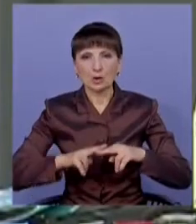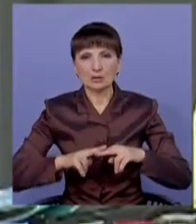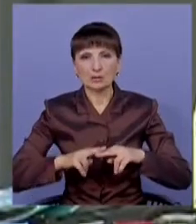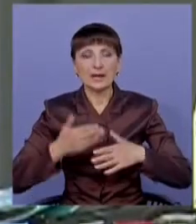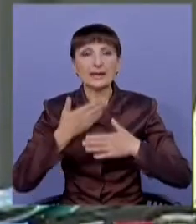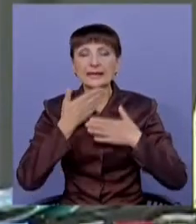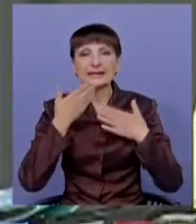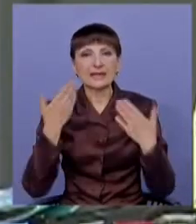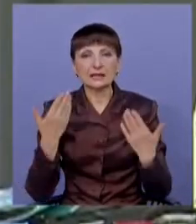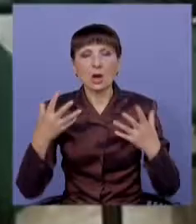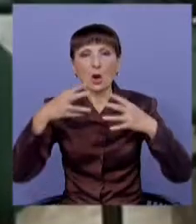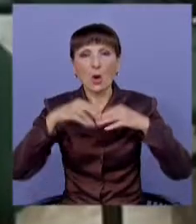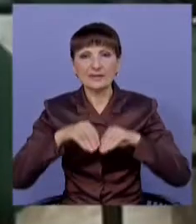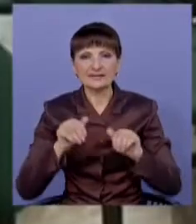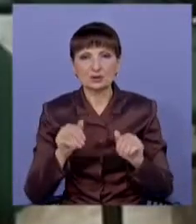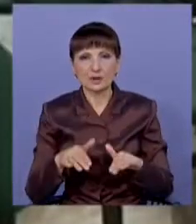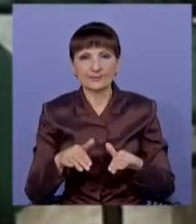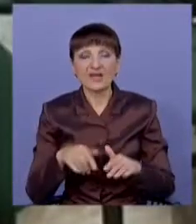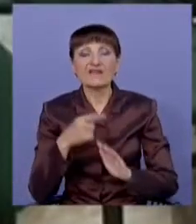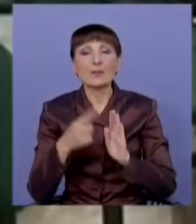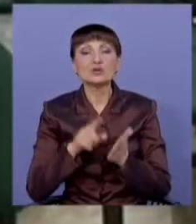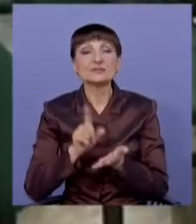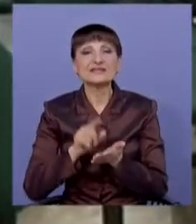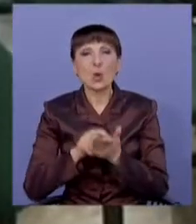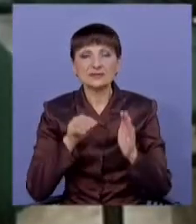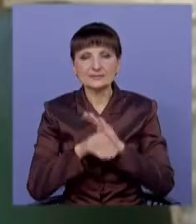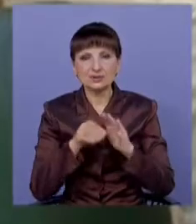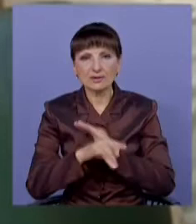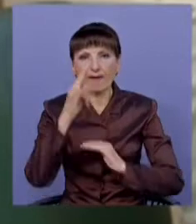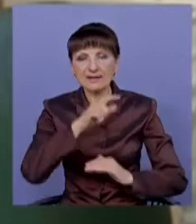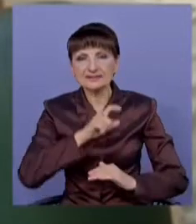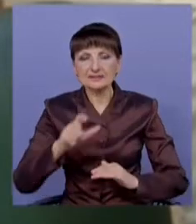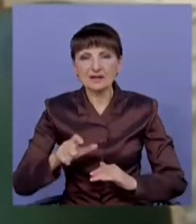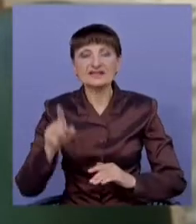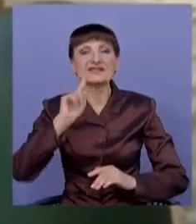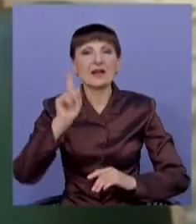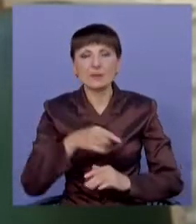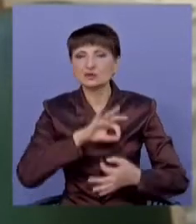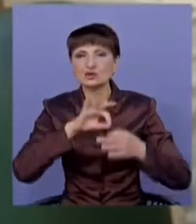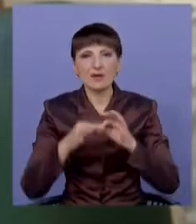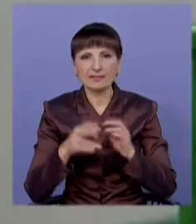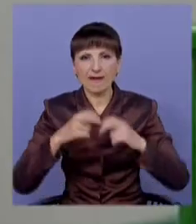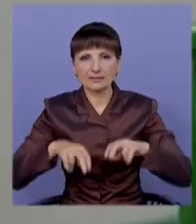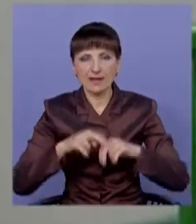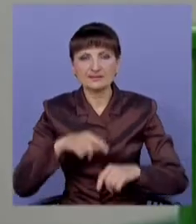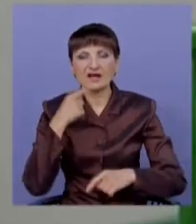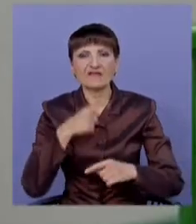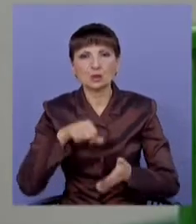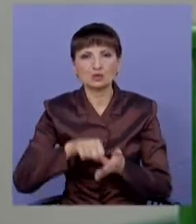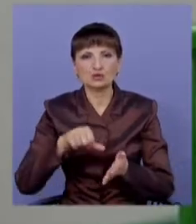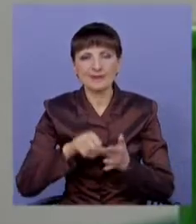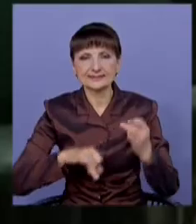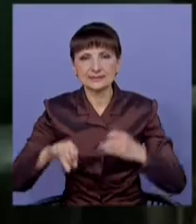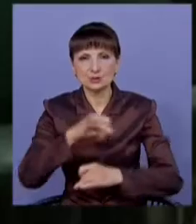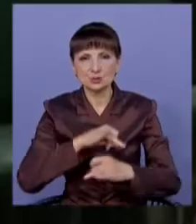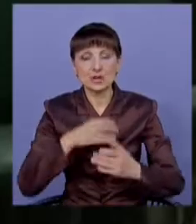нет комплексных решений. Вопрос с пенсионными сбережениями казахстанцев вообще требует тщательного анализа, считают участники дискуссии.